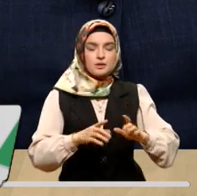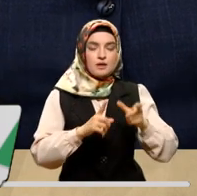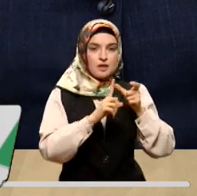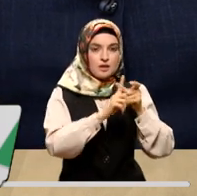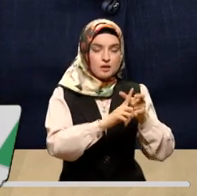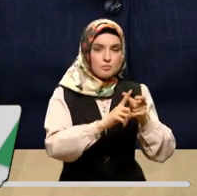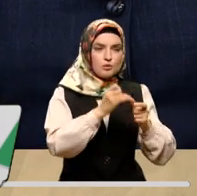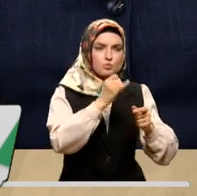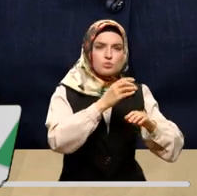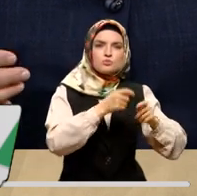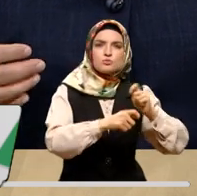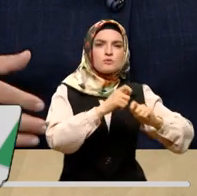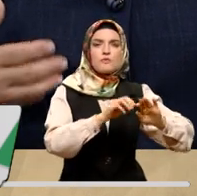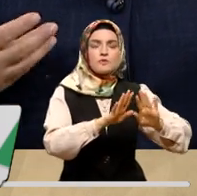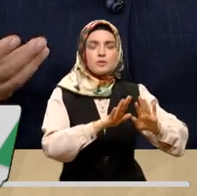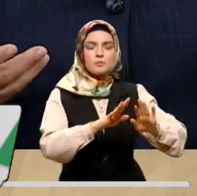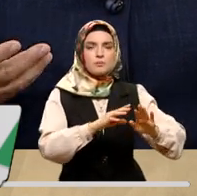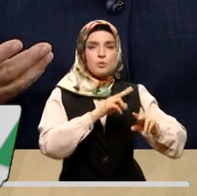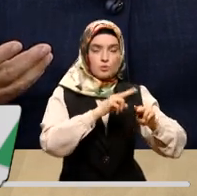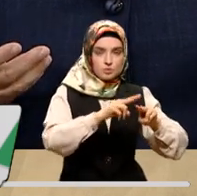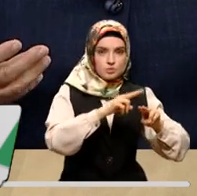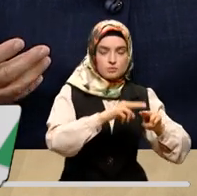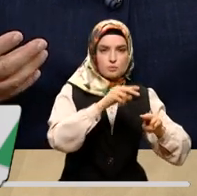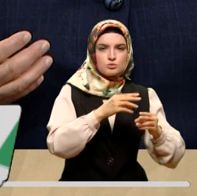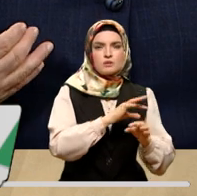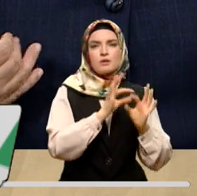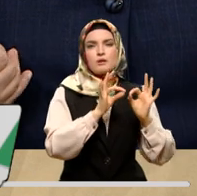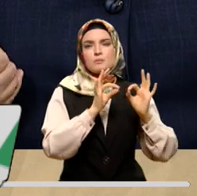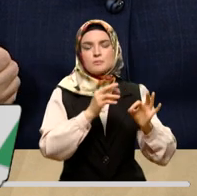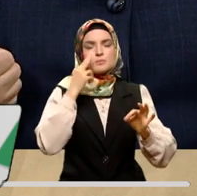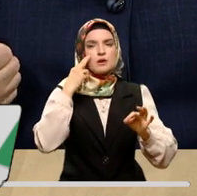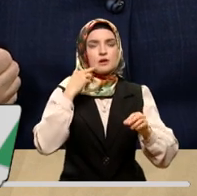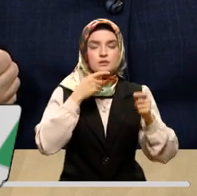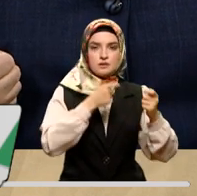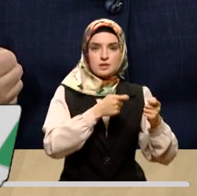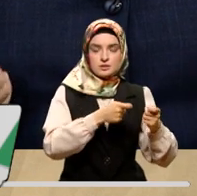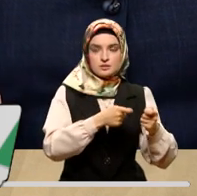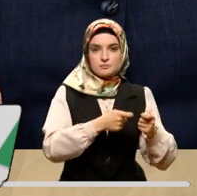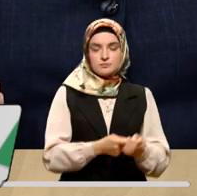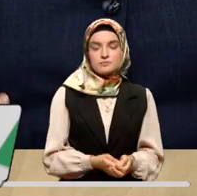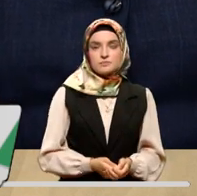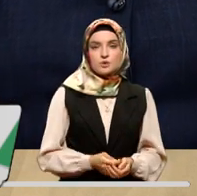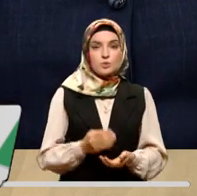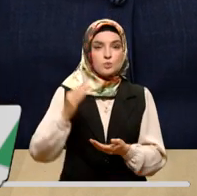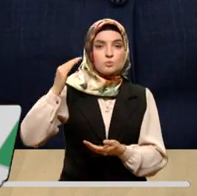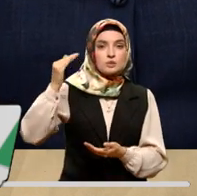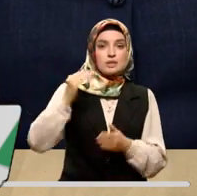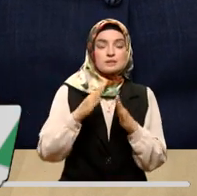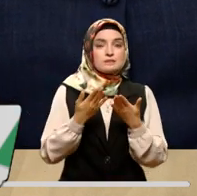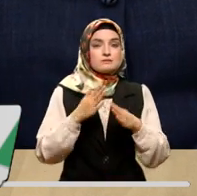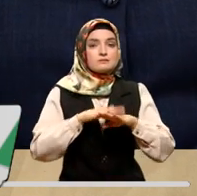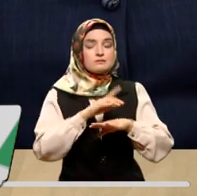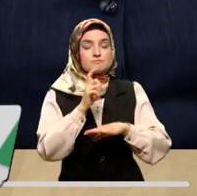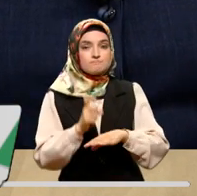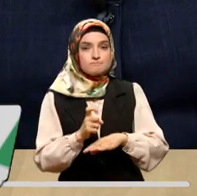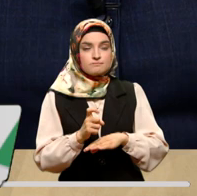ne demek olduğunu öğretmek. Bunlar aslında hep ahlak eğitimleridir. Yani büyük geldiğimizde ne yapmak, ahlak eğitimleridir. Bununla beraber